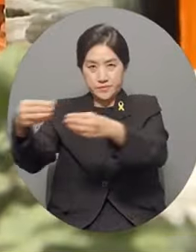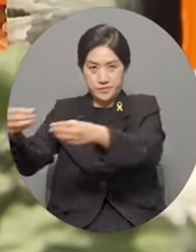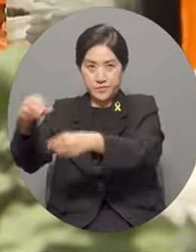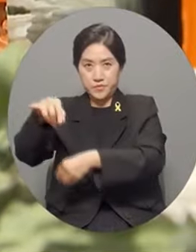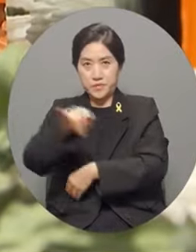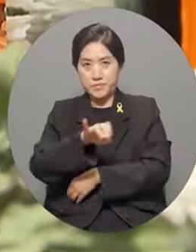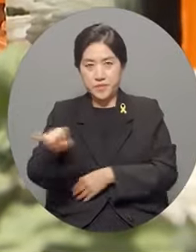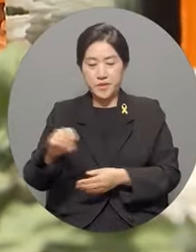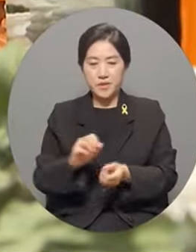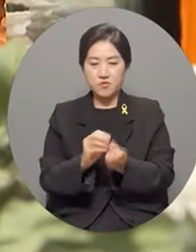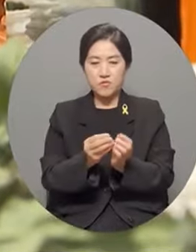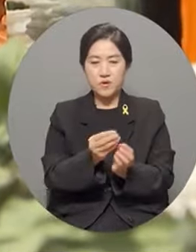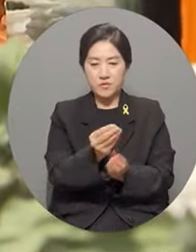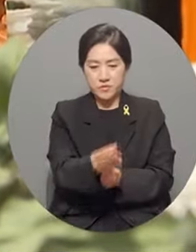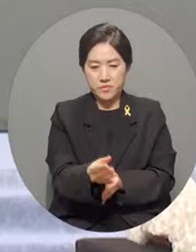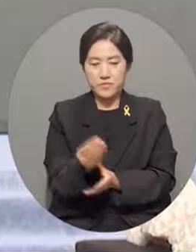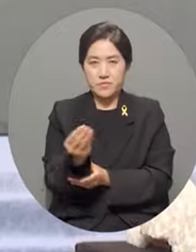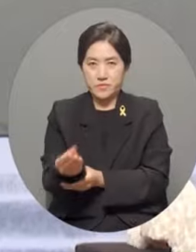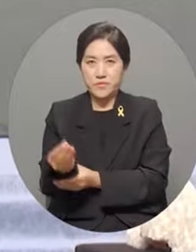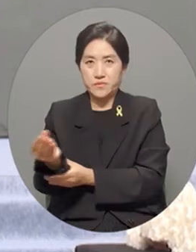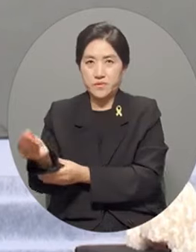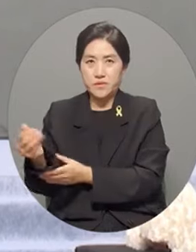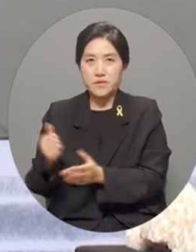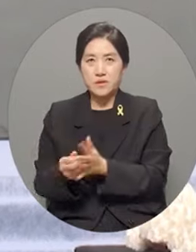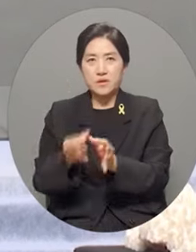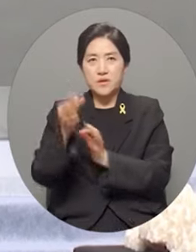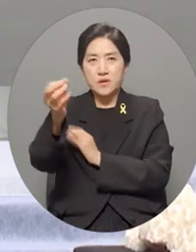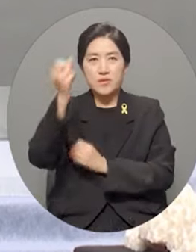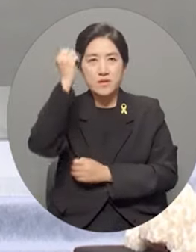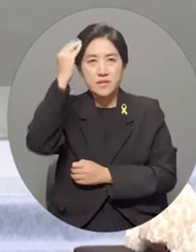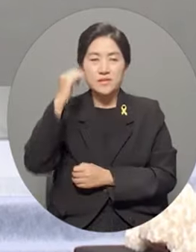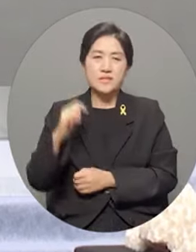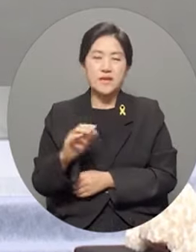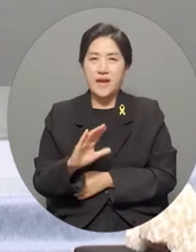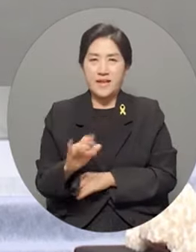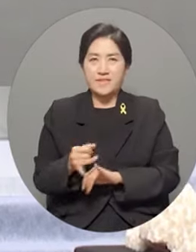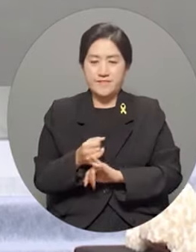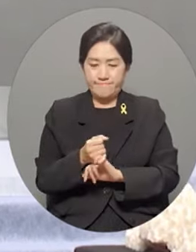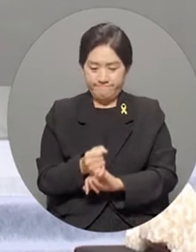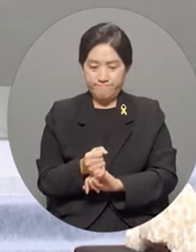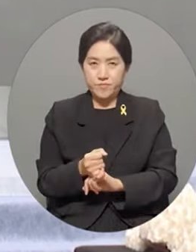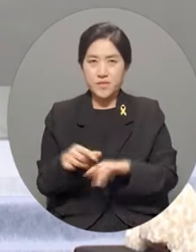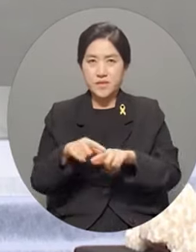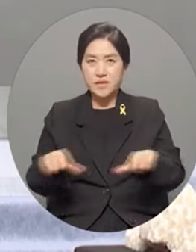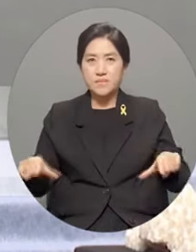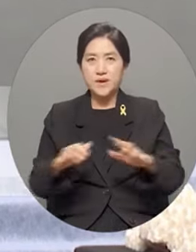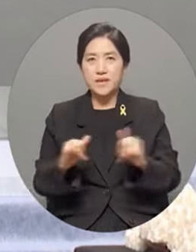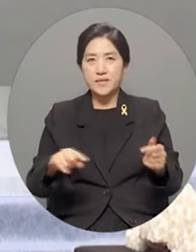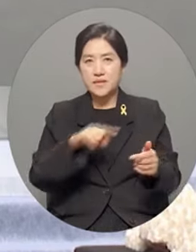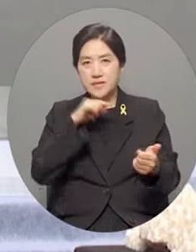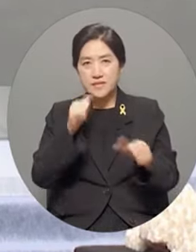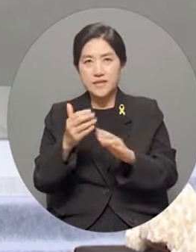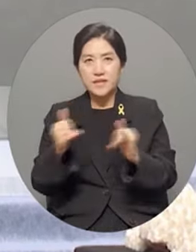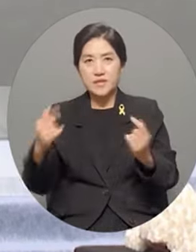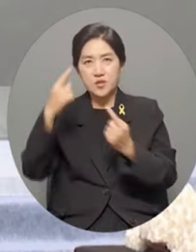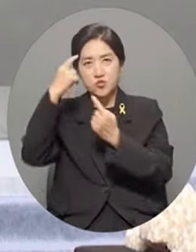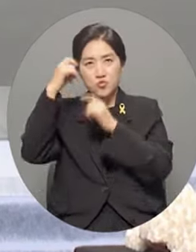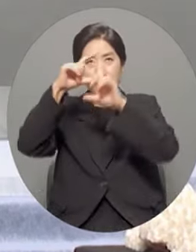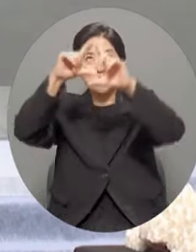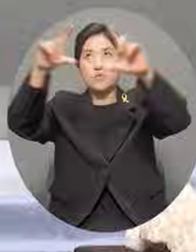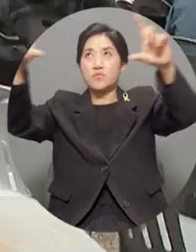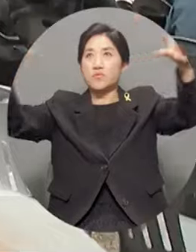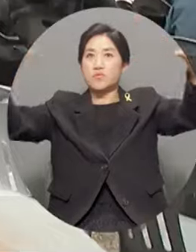국학 한송일칩니다 원히 있지 않겠다는 다짐 위로 일반인 생 이란 문구가